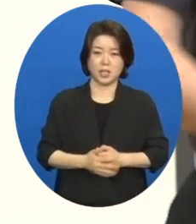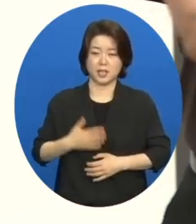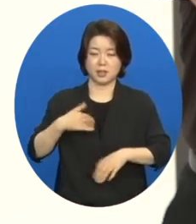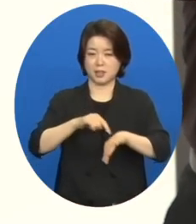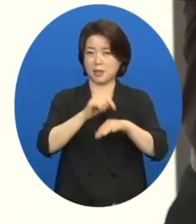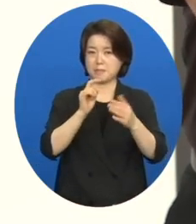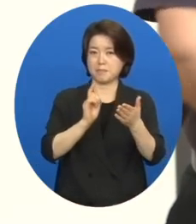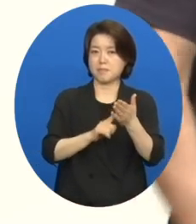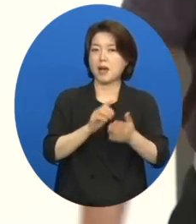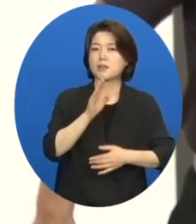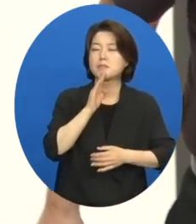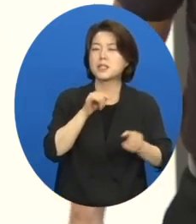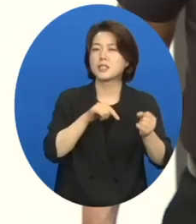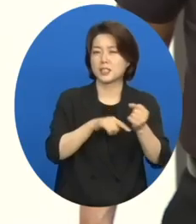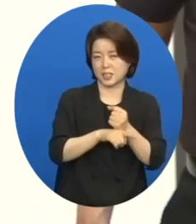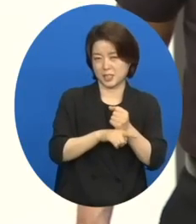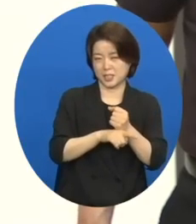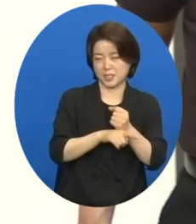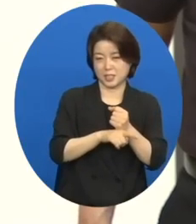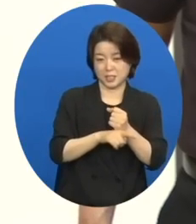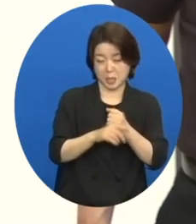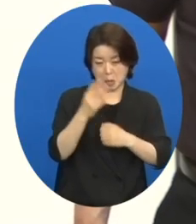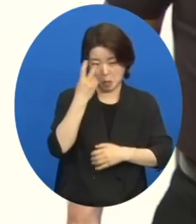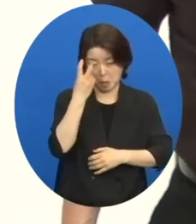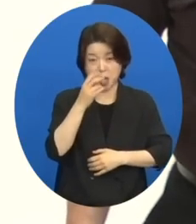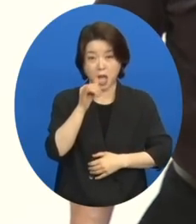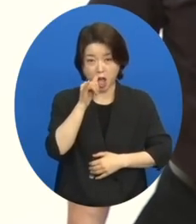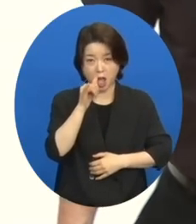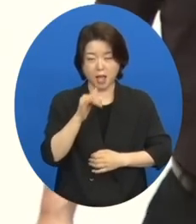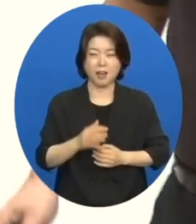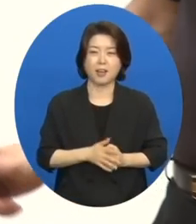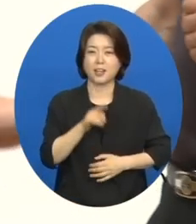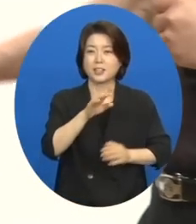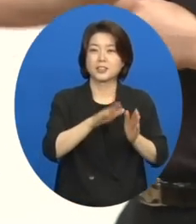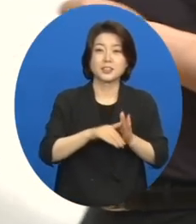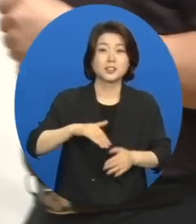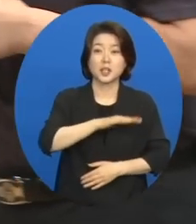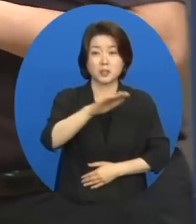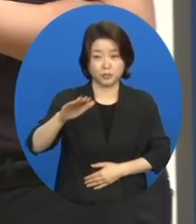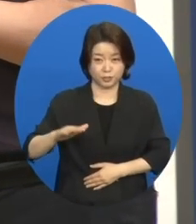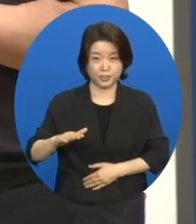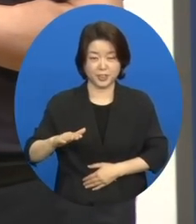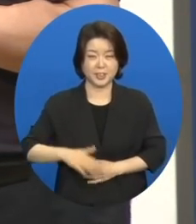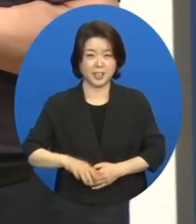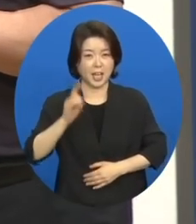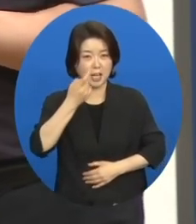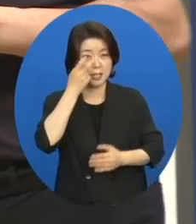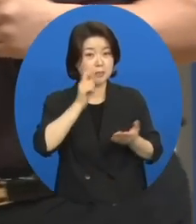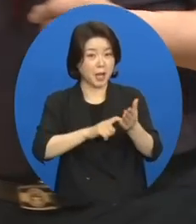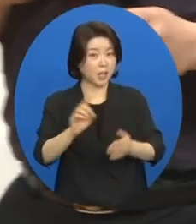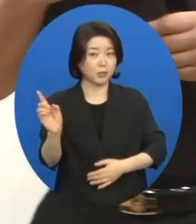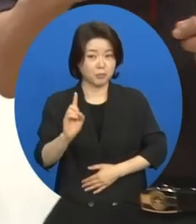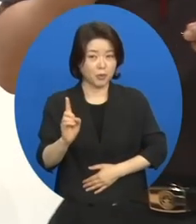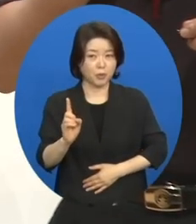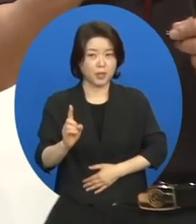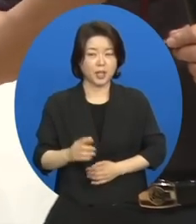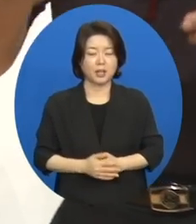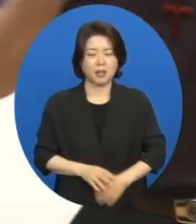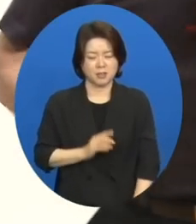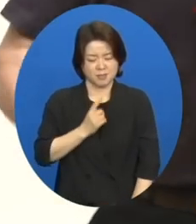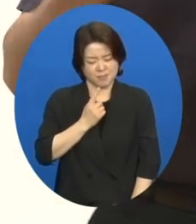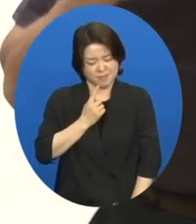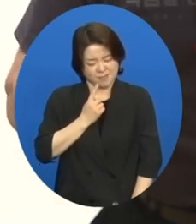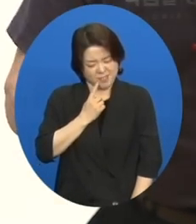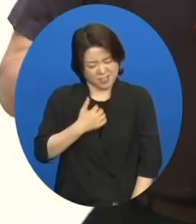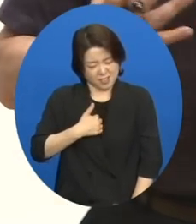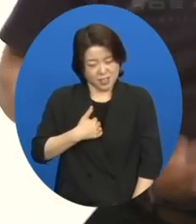진리를 성경이 말하는 마음의 진리를 살펴보았습니다. 거기서 우리는 한 가지 발견하게 된 게 지독한 나,